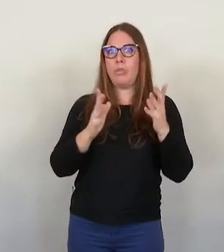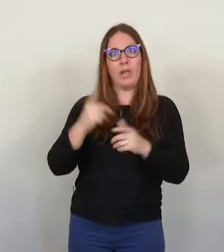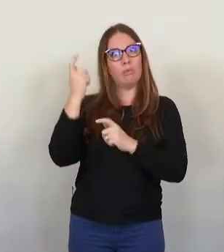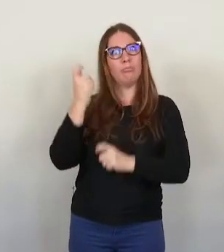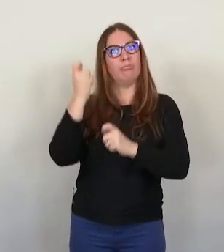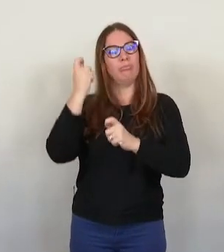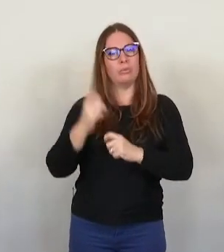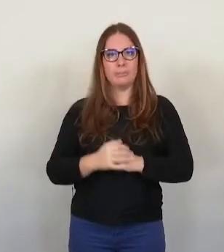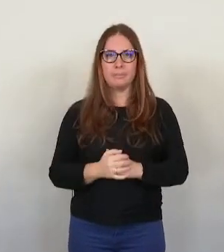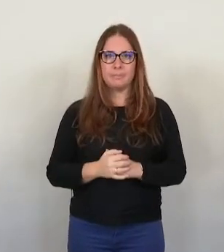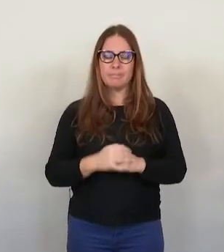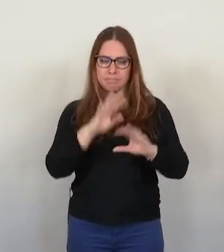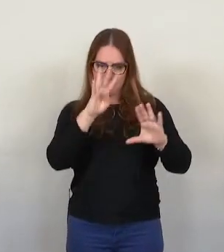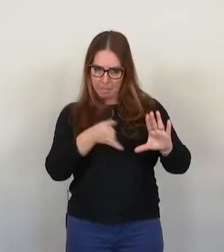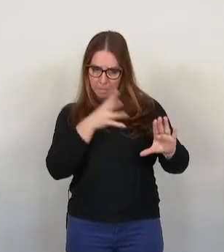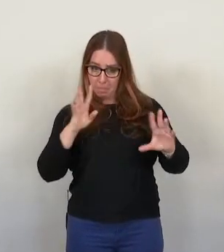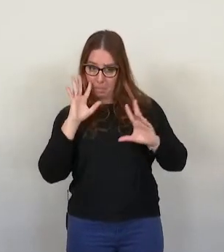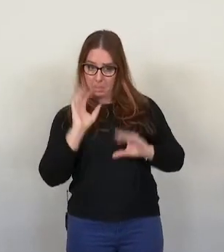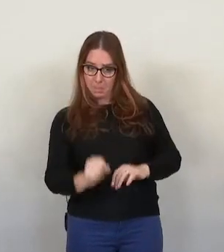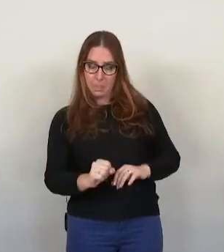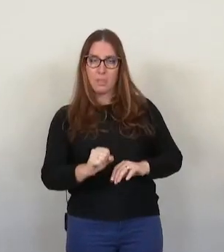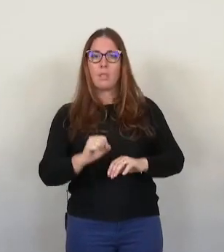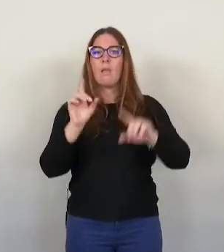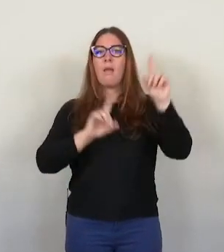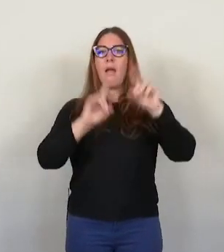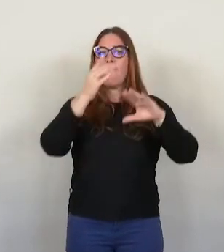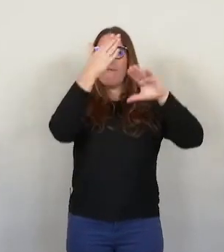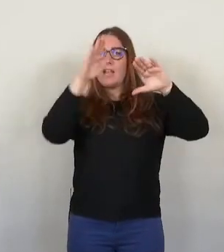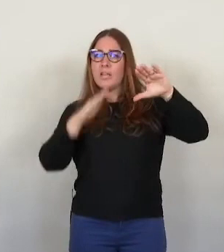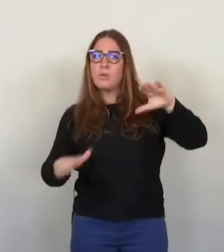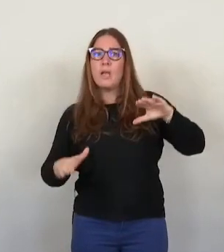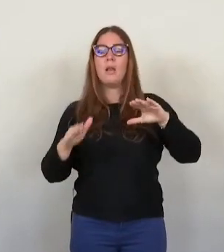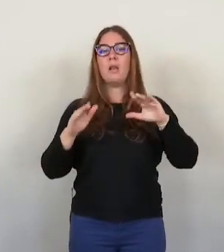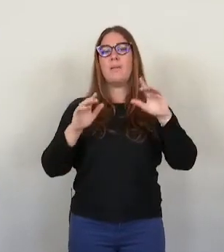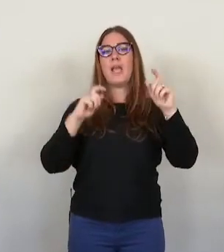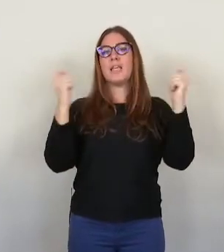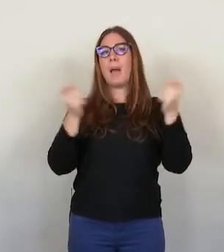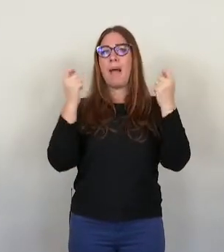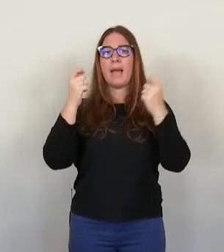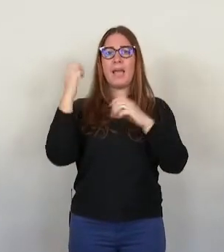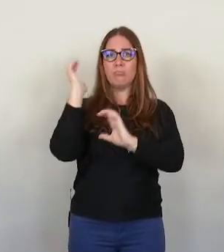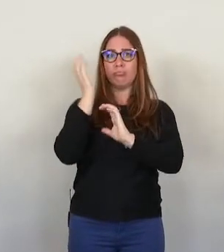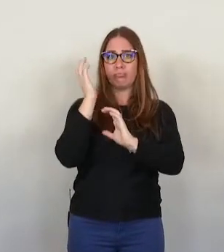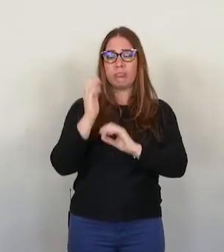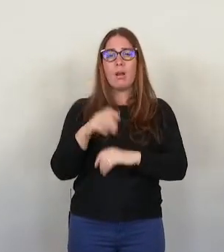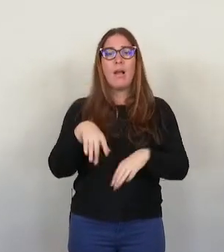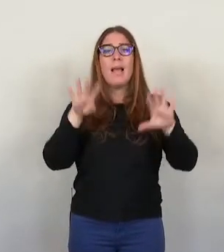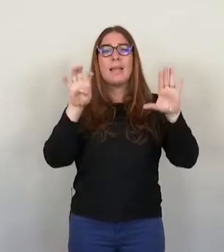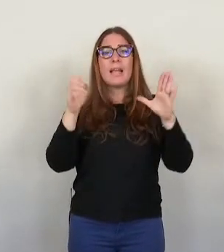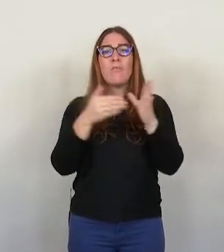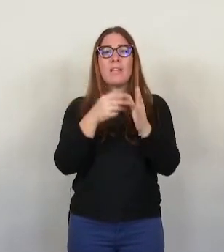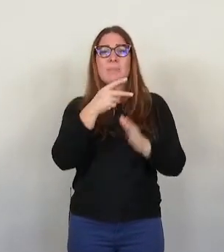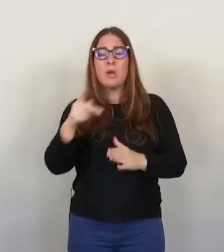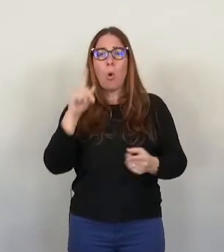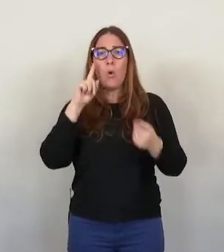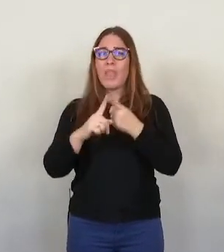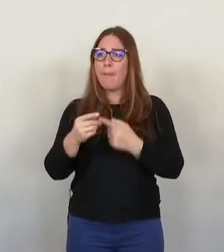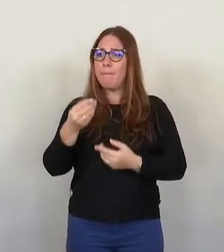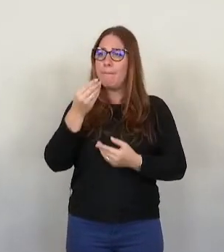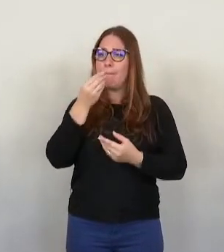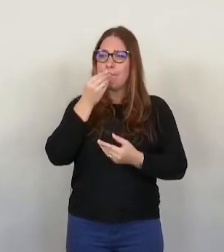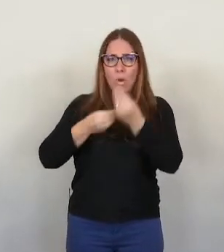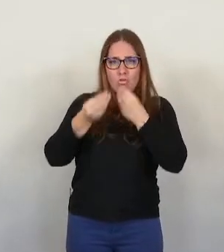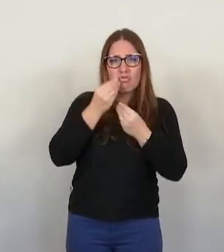constaté que les frais de restauration pour la fête des Tuiles et le cabaret frappé s'élevaient à 90 000 euros, alors que